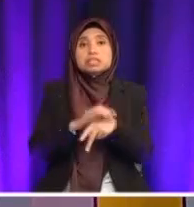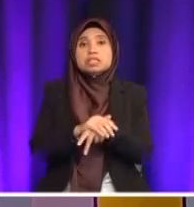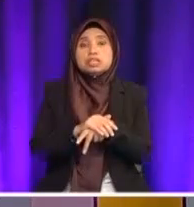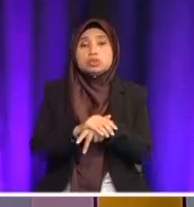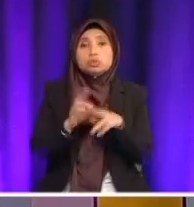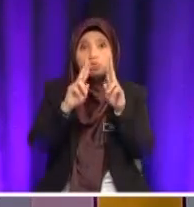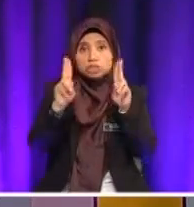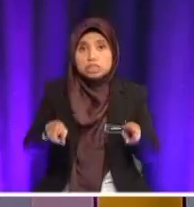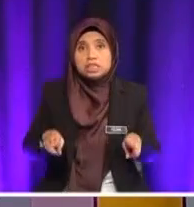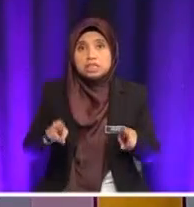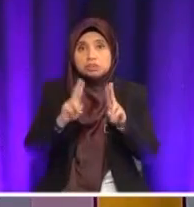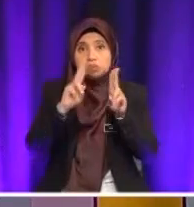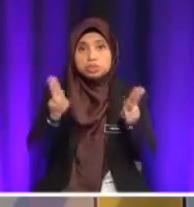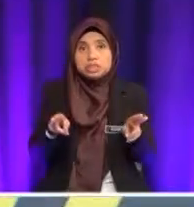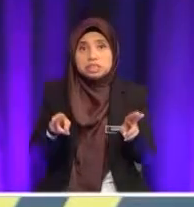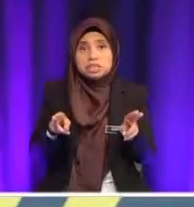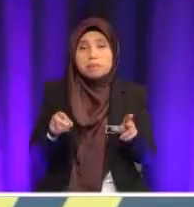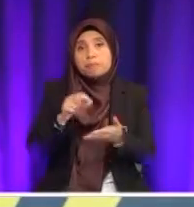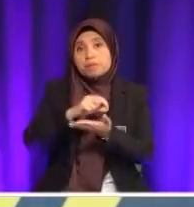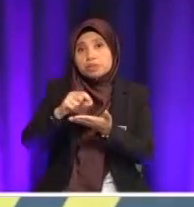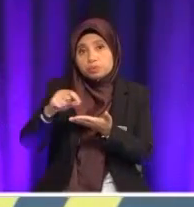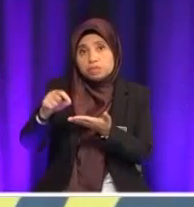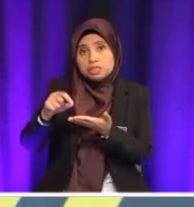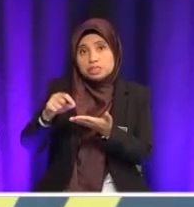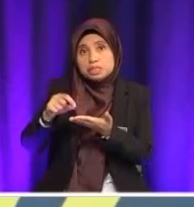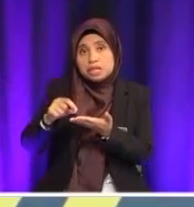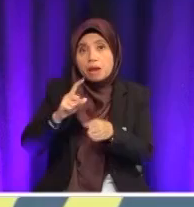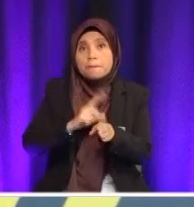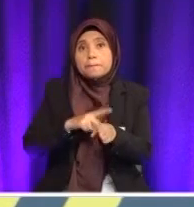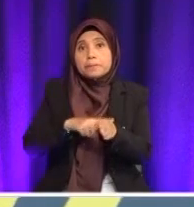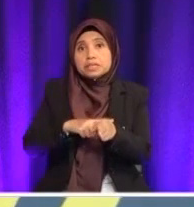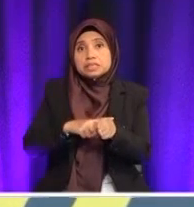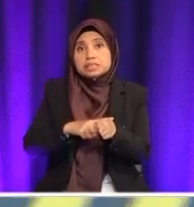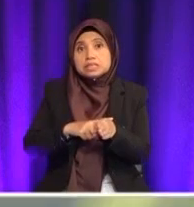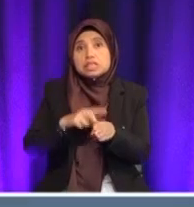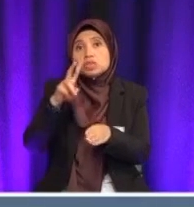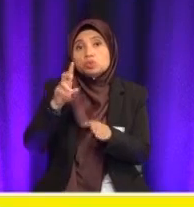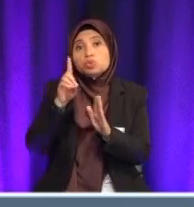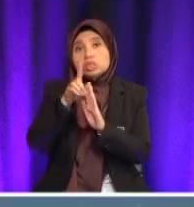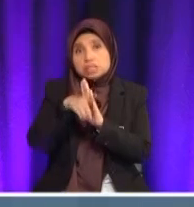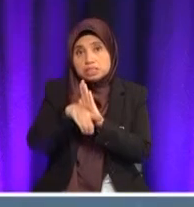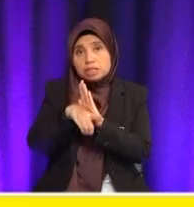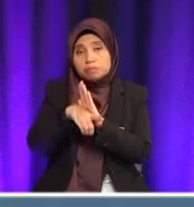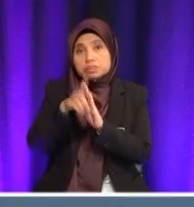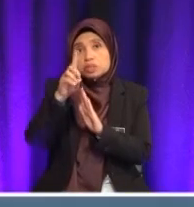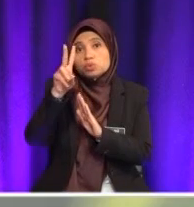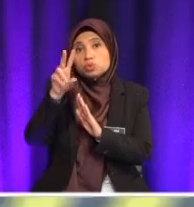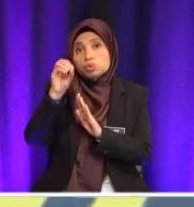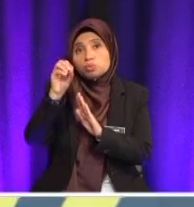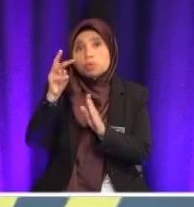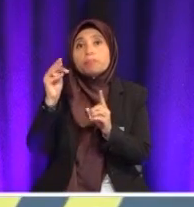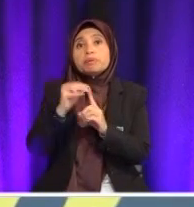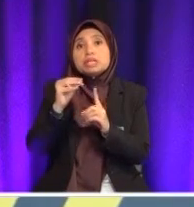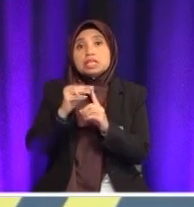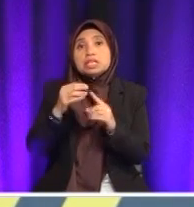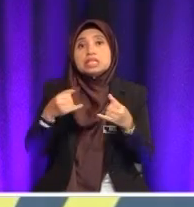jenis hujannya ialah ujian tulis ya tempo ujian ilah selama 2 jam yaitu 120 menit kalau kita lihat di sini